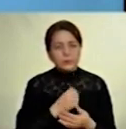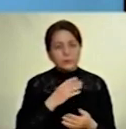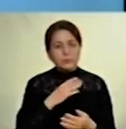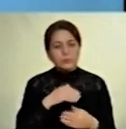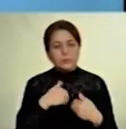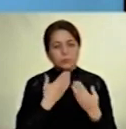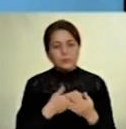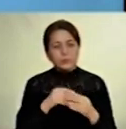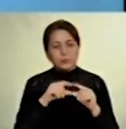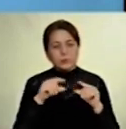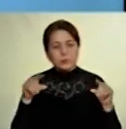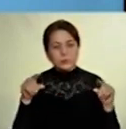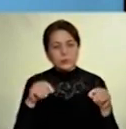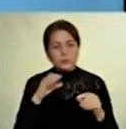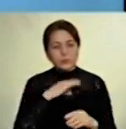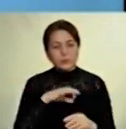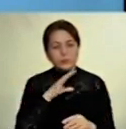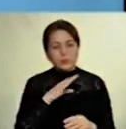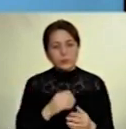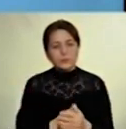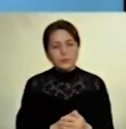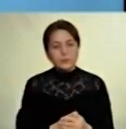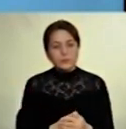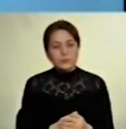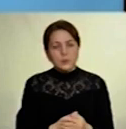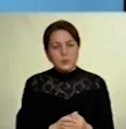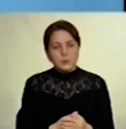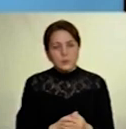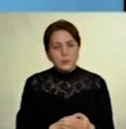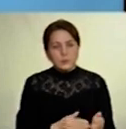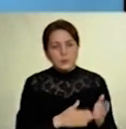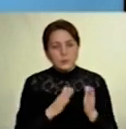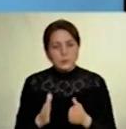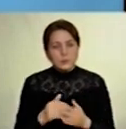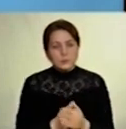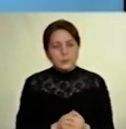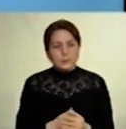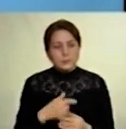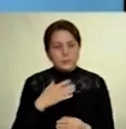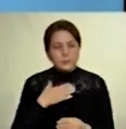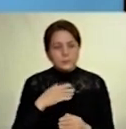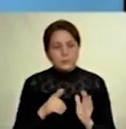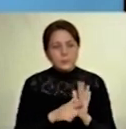beruvchi chizg'ichdan foydalaniladi. Demak, keyingisi bizda